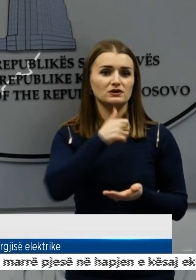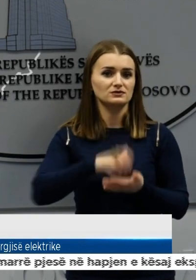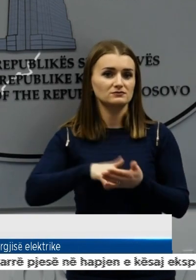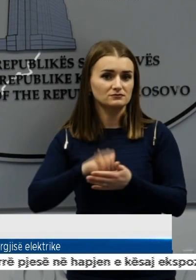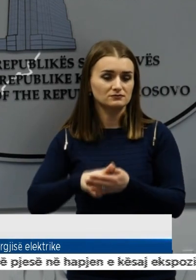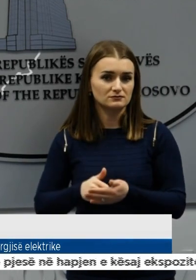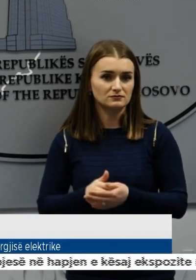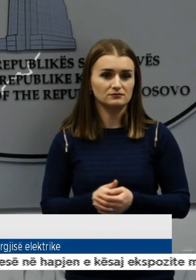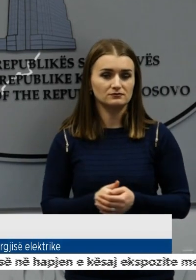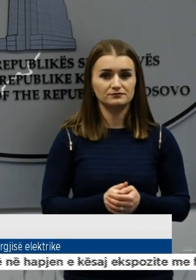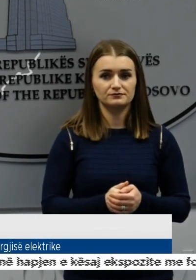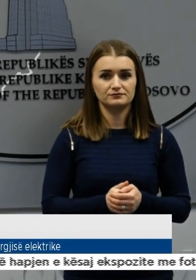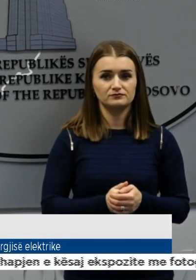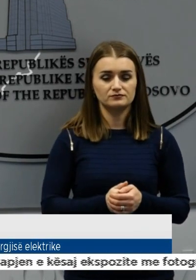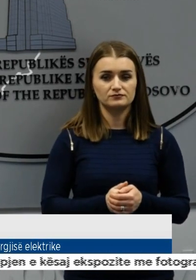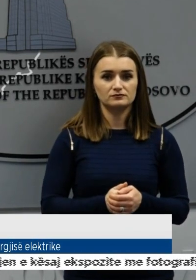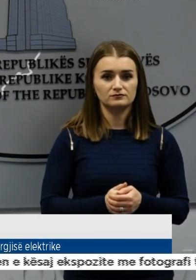Andaj,